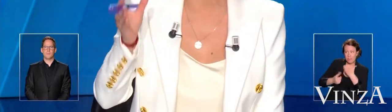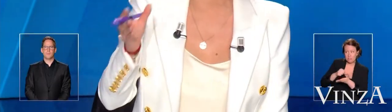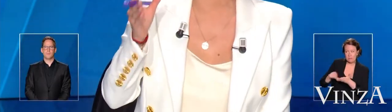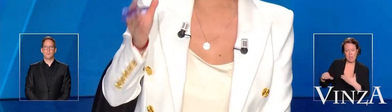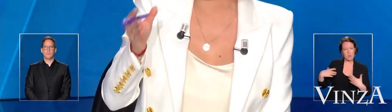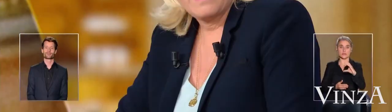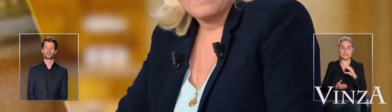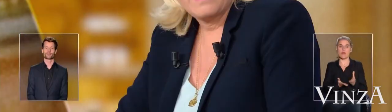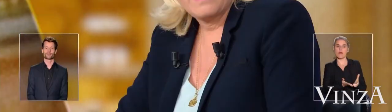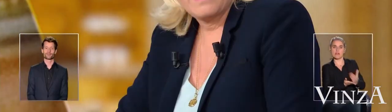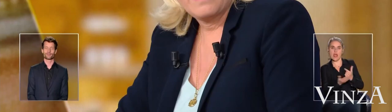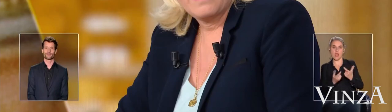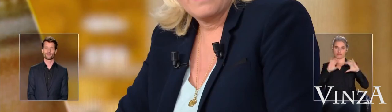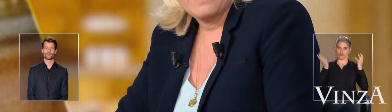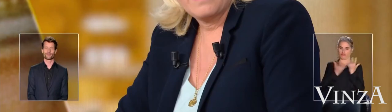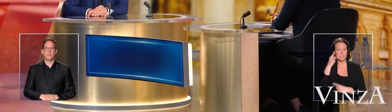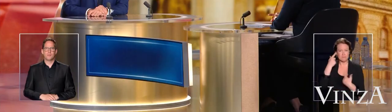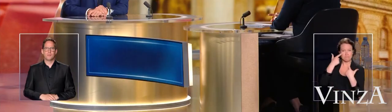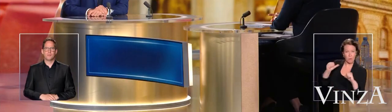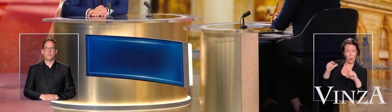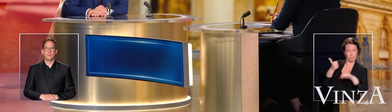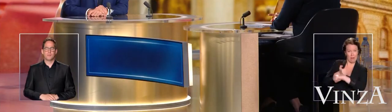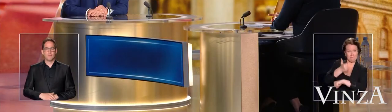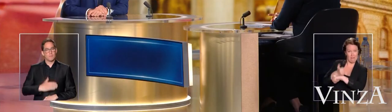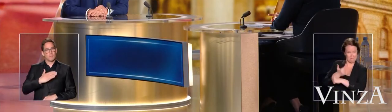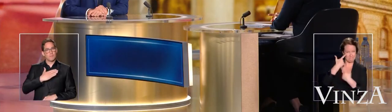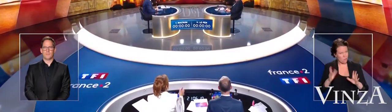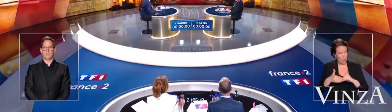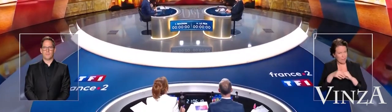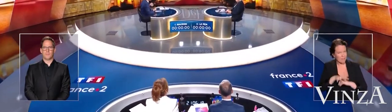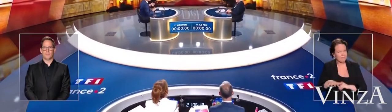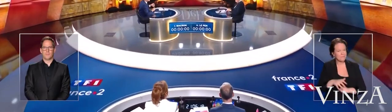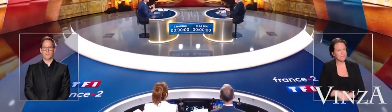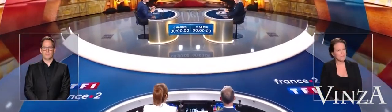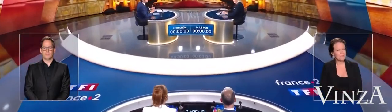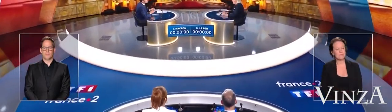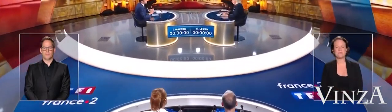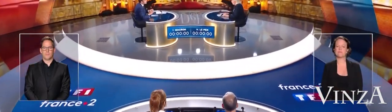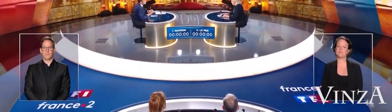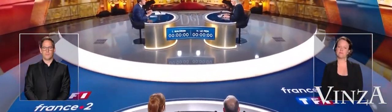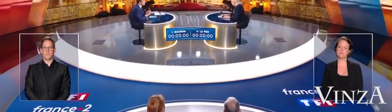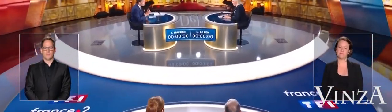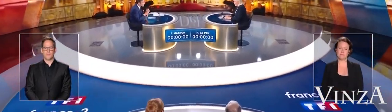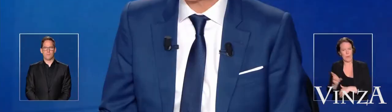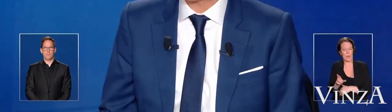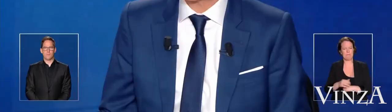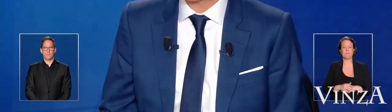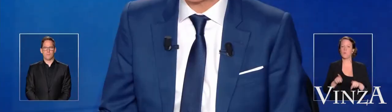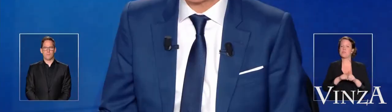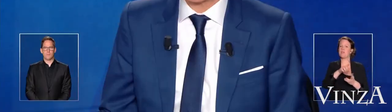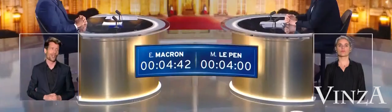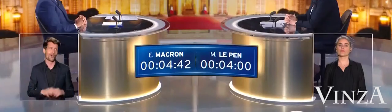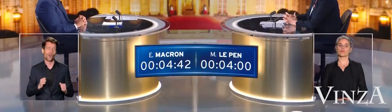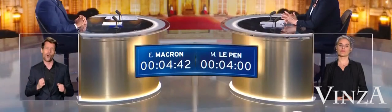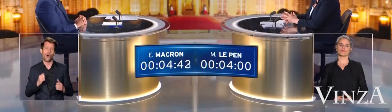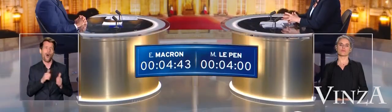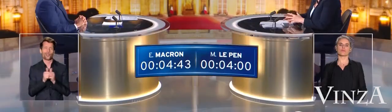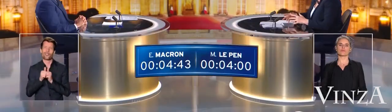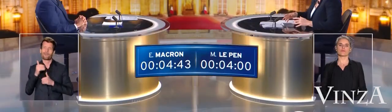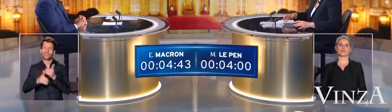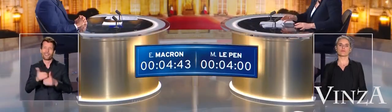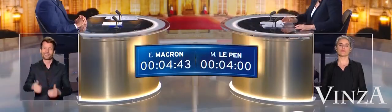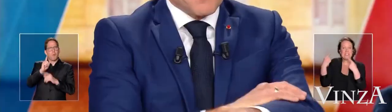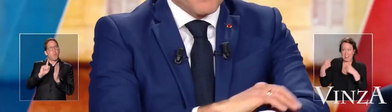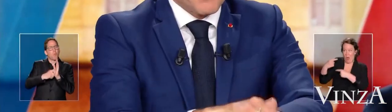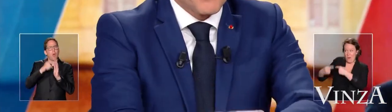Le Pen, vous avez la parole en premier. Qu'allez-vous faire pour aider les Français ? D'abord, je suis obligée...